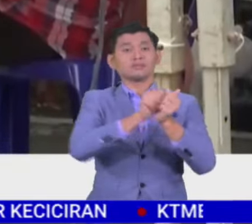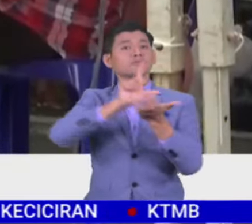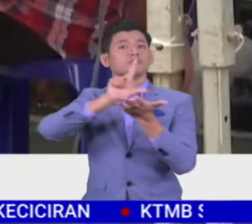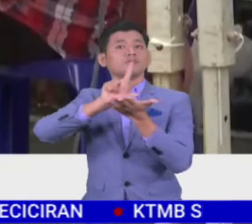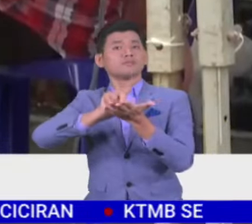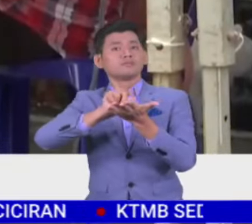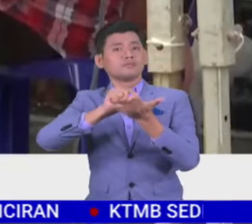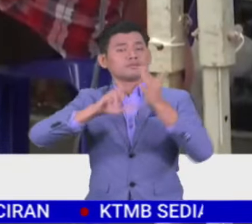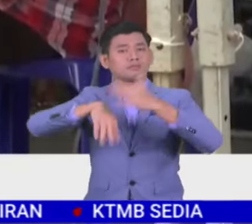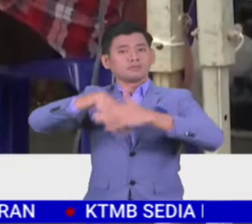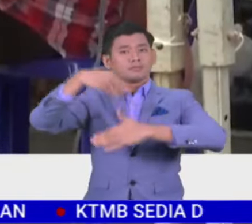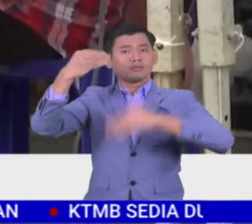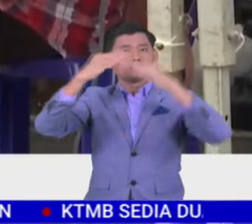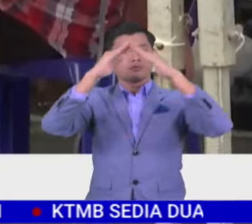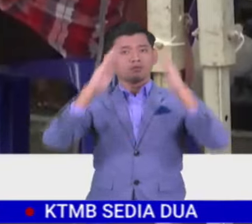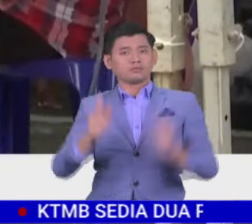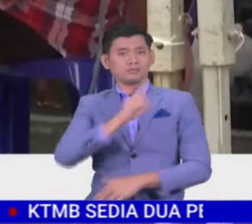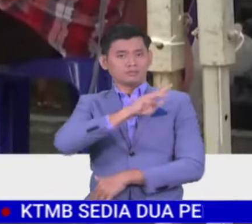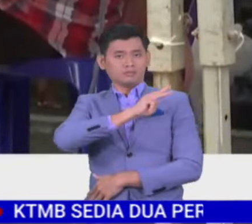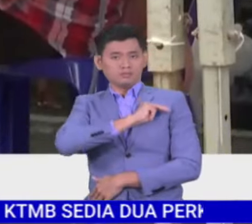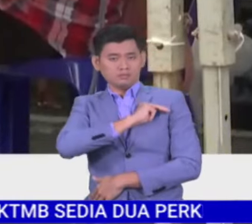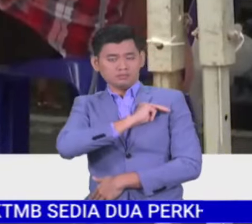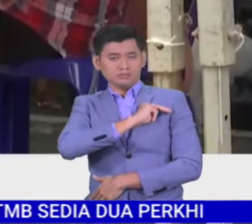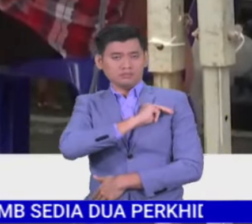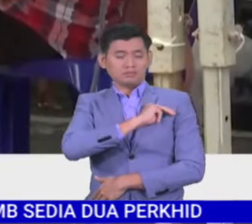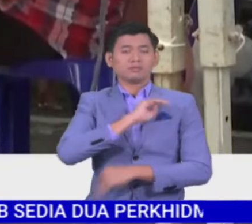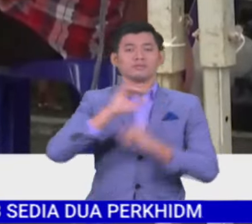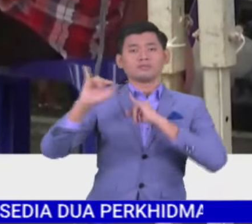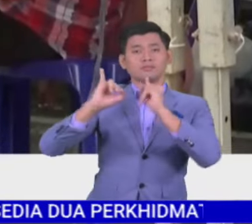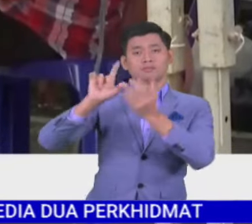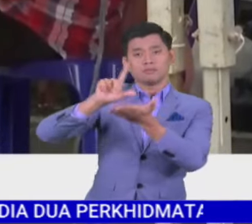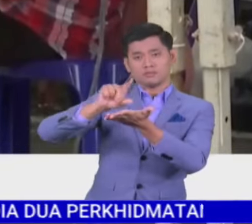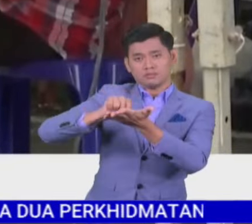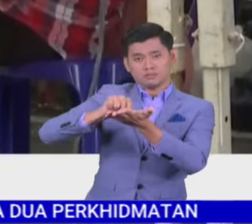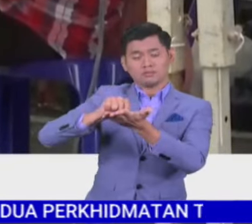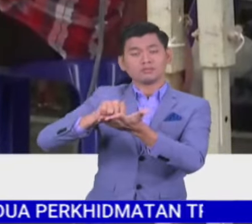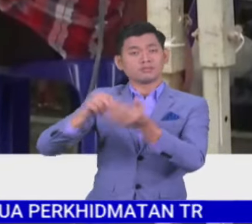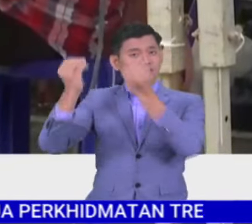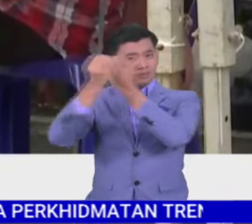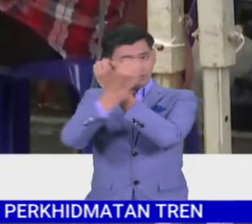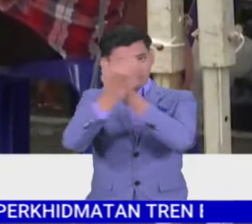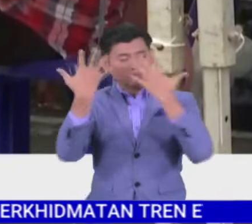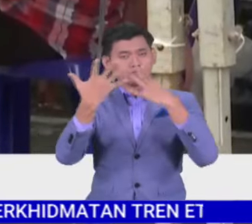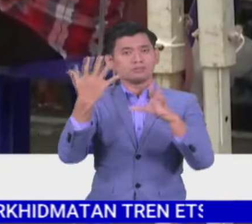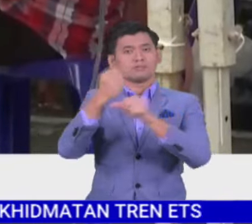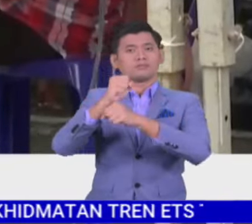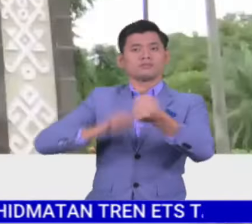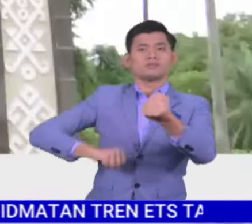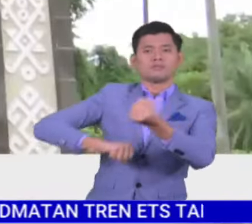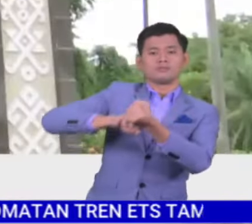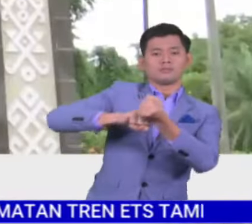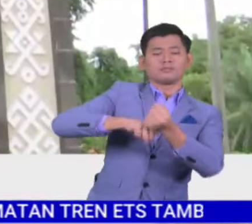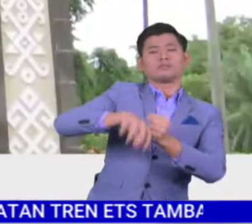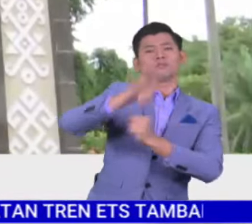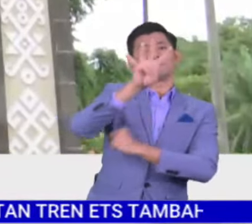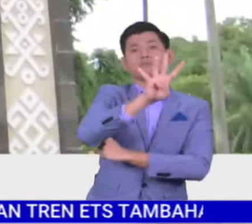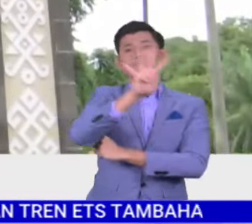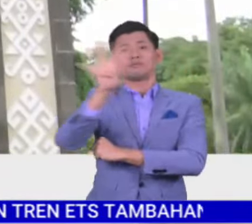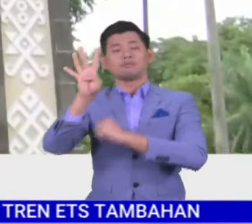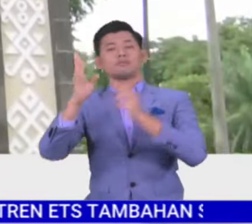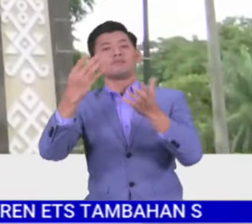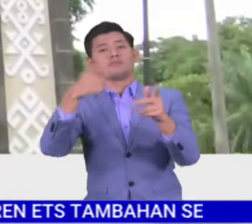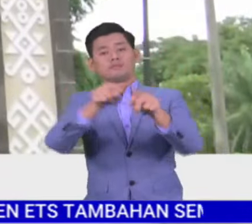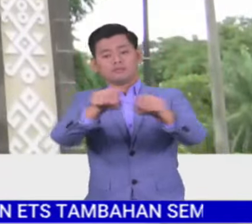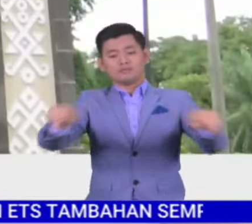resmi beliau dan dalam sidang media tersebut beliau menyatakan bahwa beliau telah mendapat sokongan selama 44